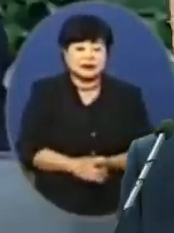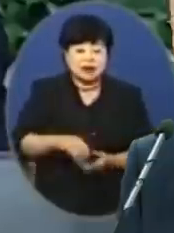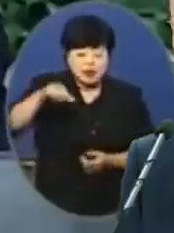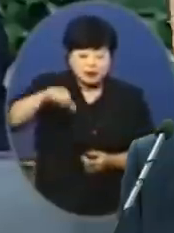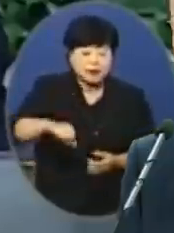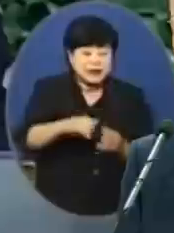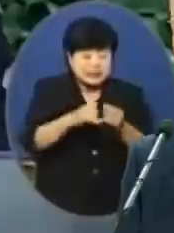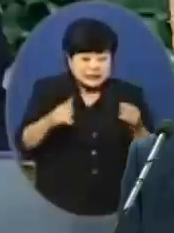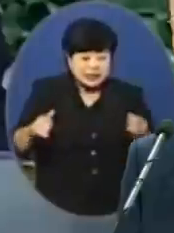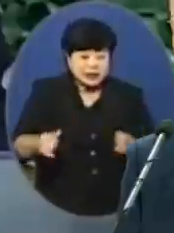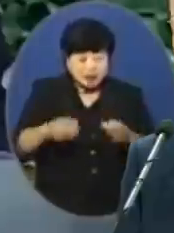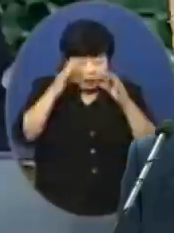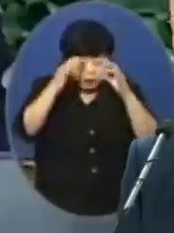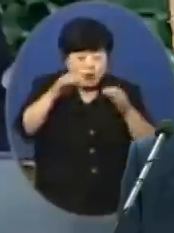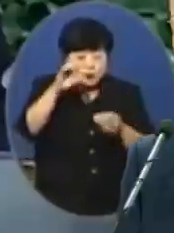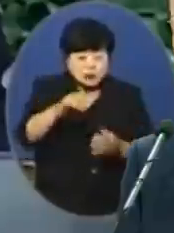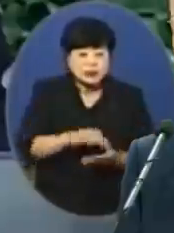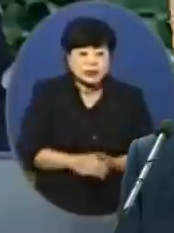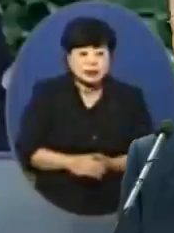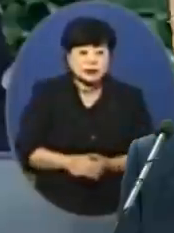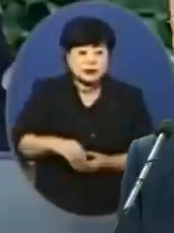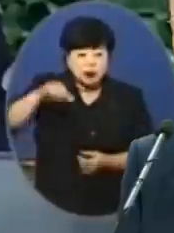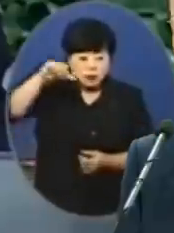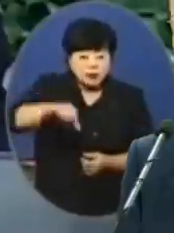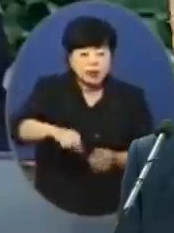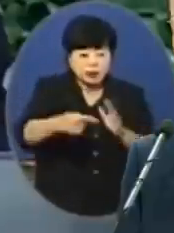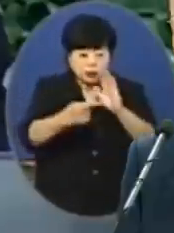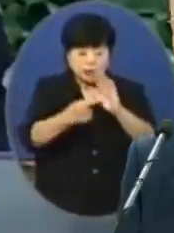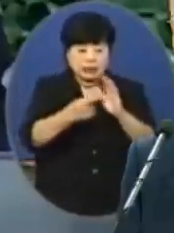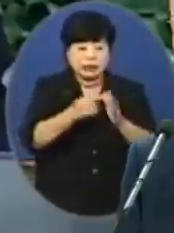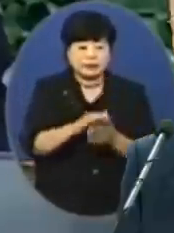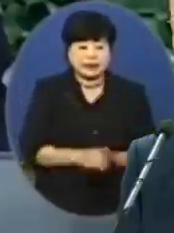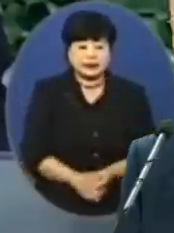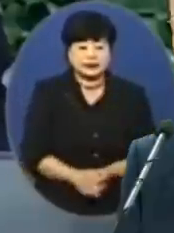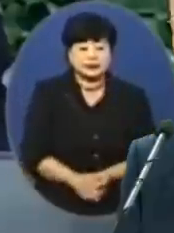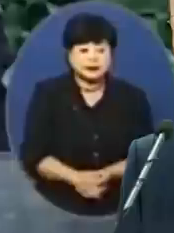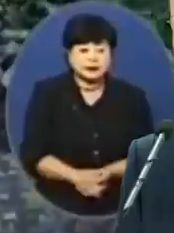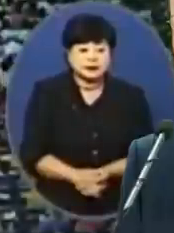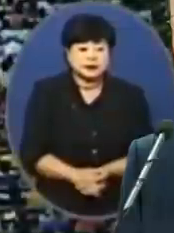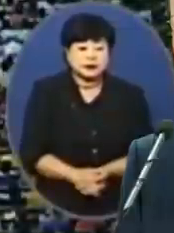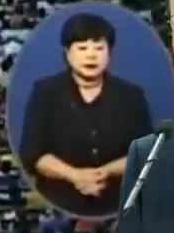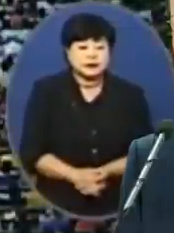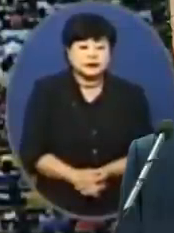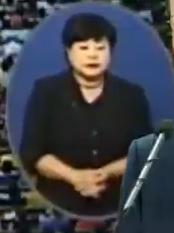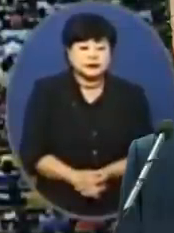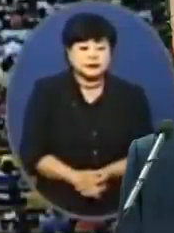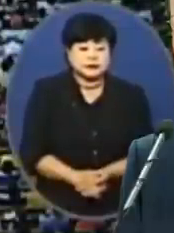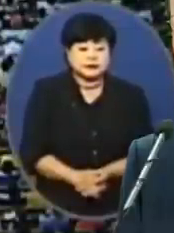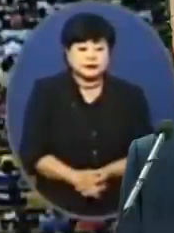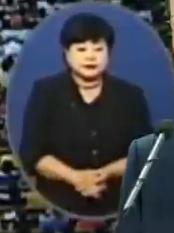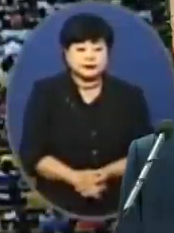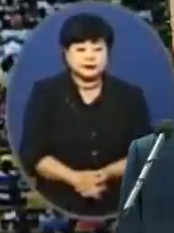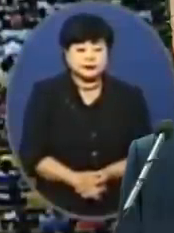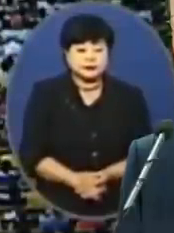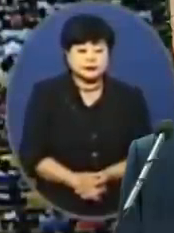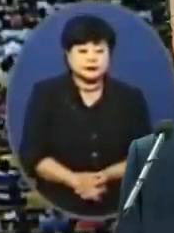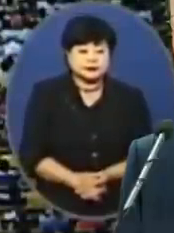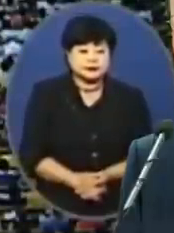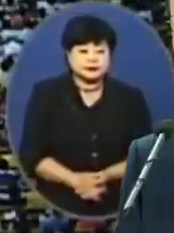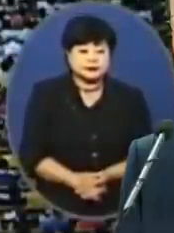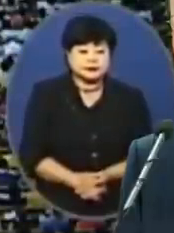패배적인 사람은 눈에 보이는 것이 패배로 나타나는 것입니다. 우리 내적인